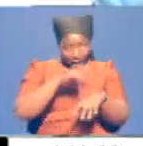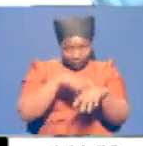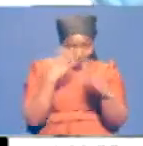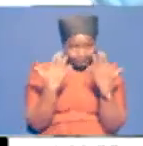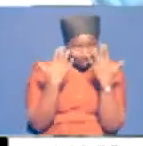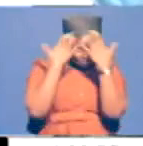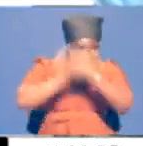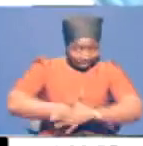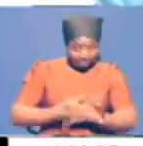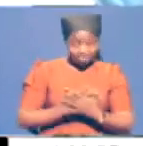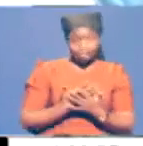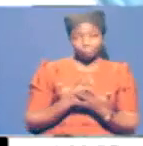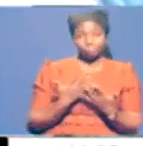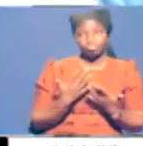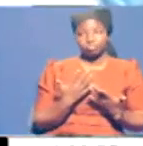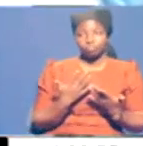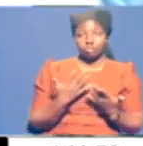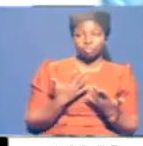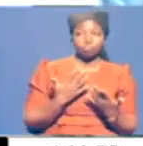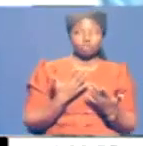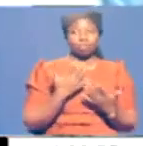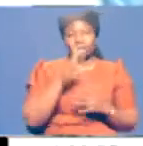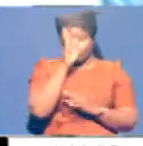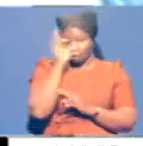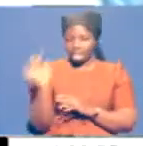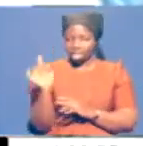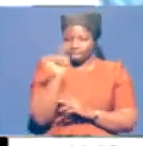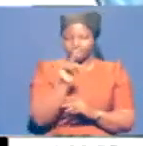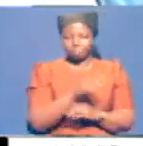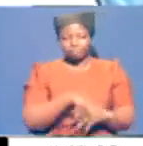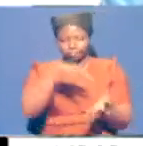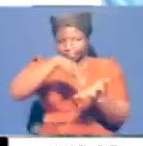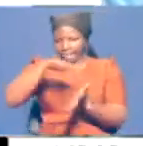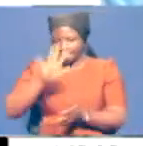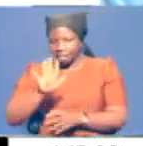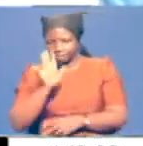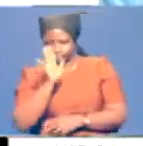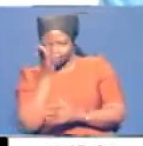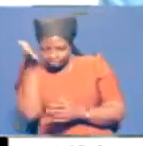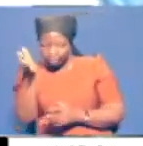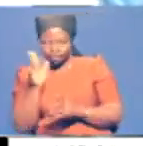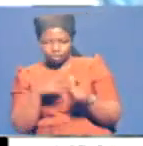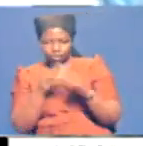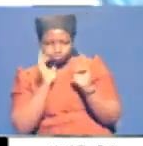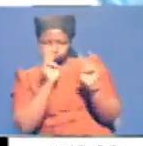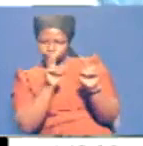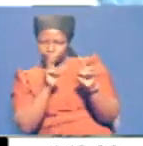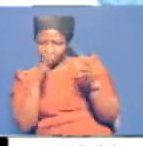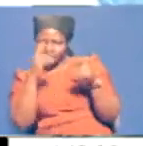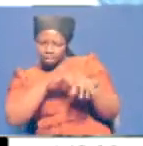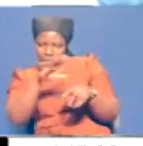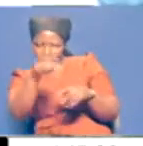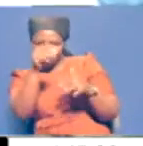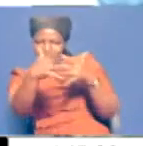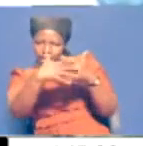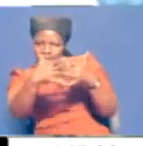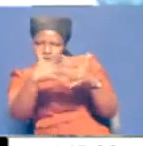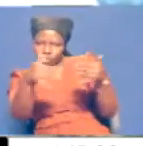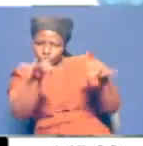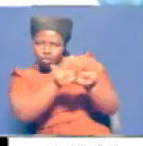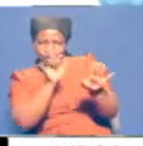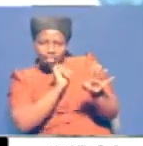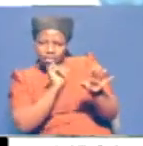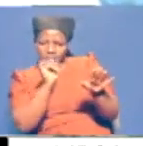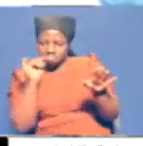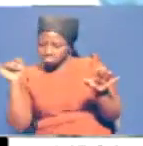wakasimama pale. Wakuja wakaja wakachungulia gate. Walipotokuta gate imefungwa, ndio wakaamua